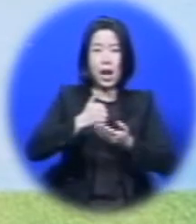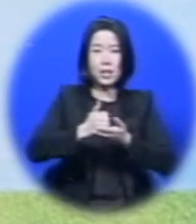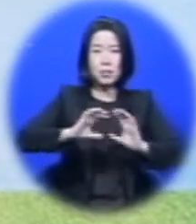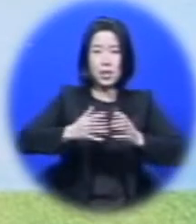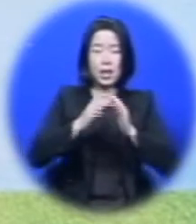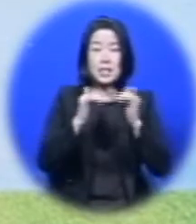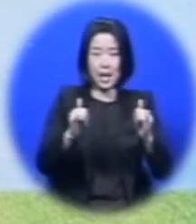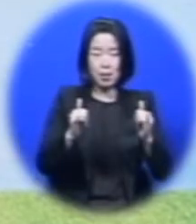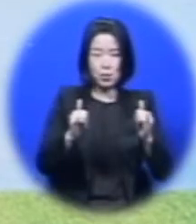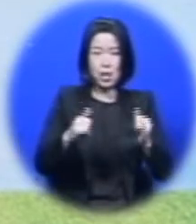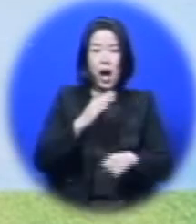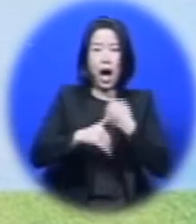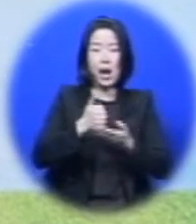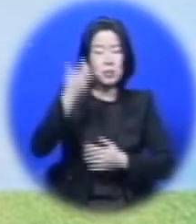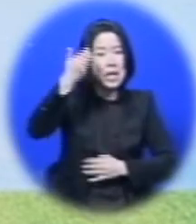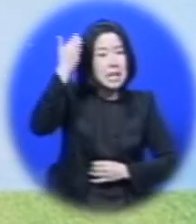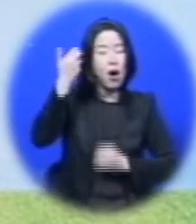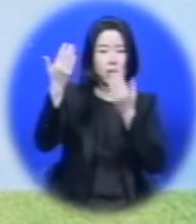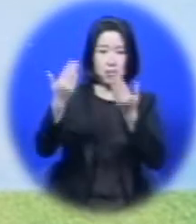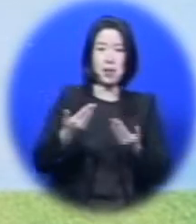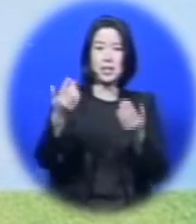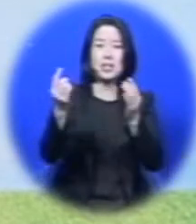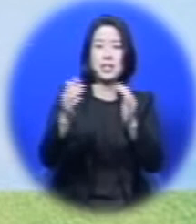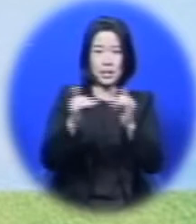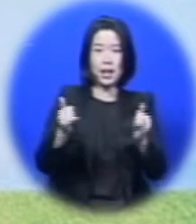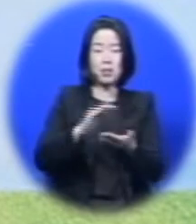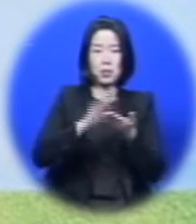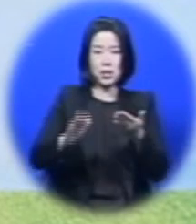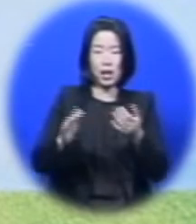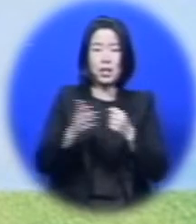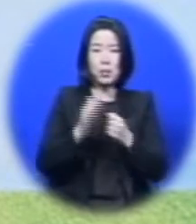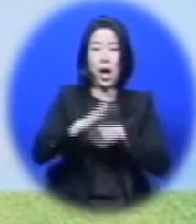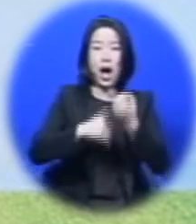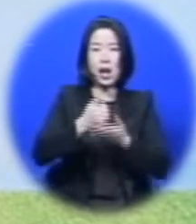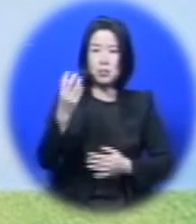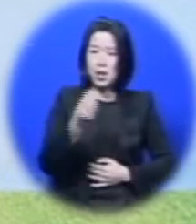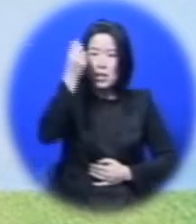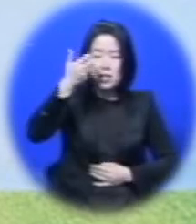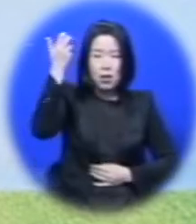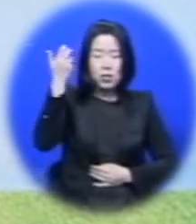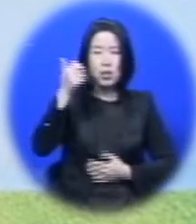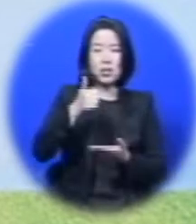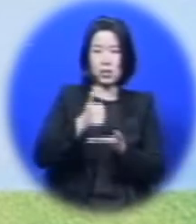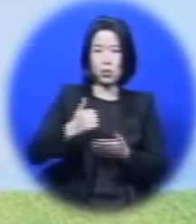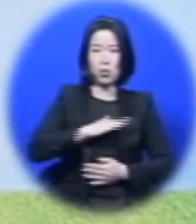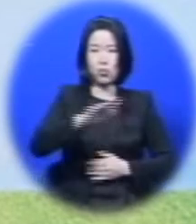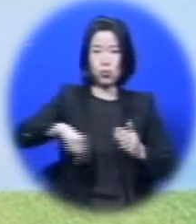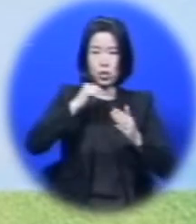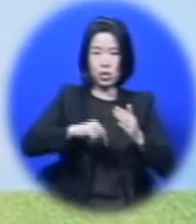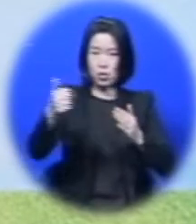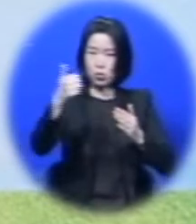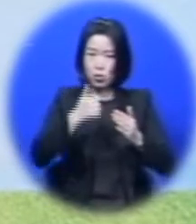사람들은 하나님의 영을 받은 사람입니다. 그래서 하나님의 성령님께서 우리 안에 오시는데 이